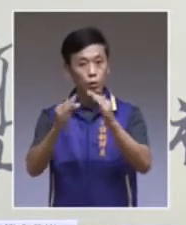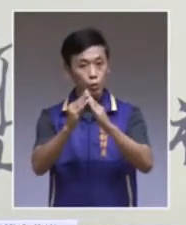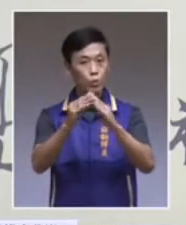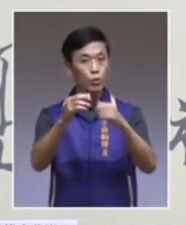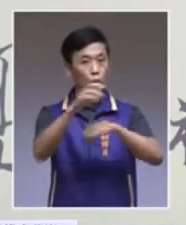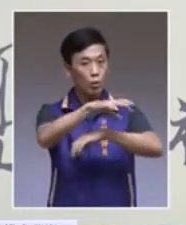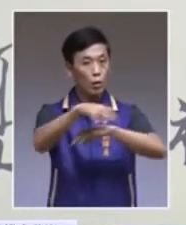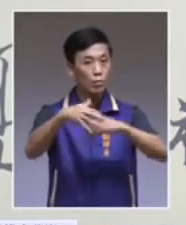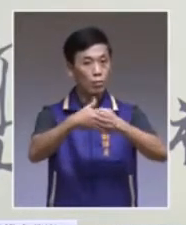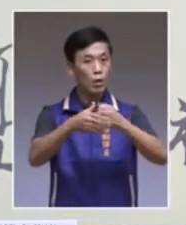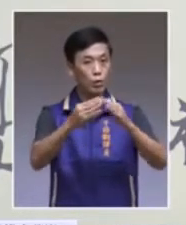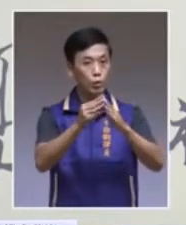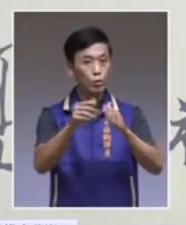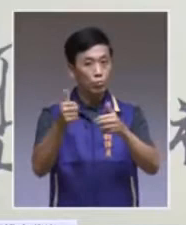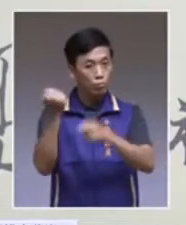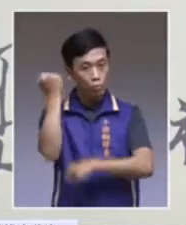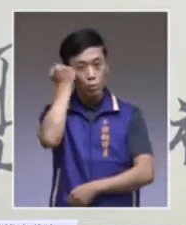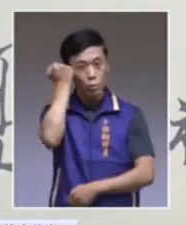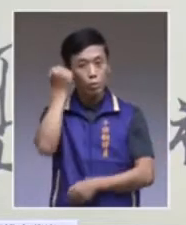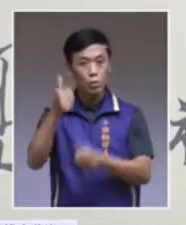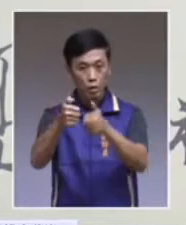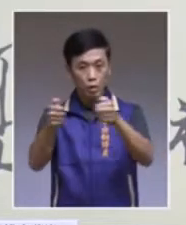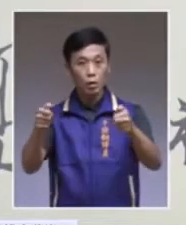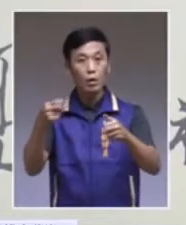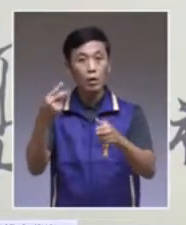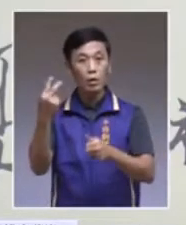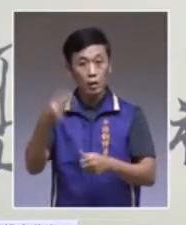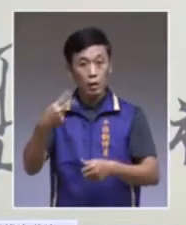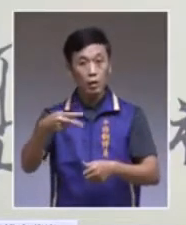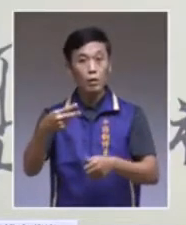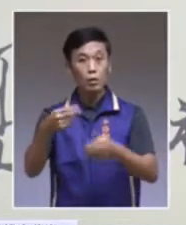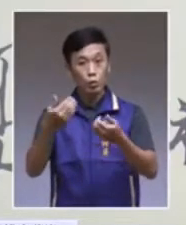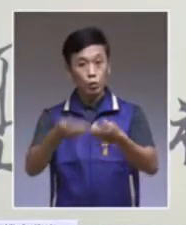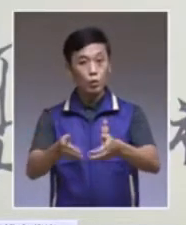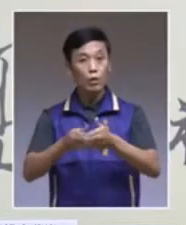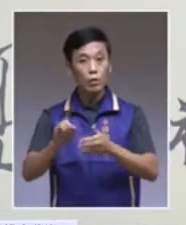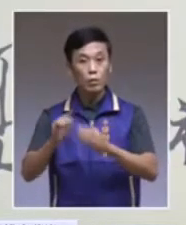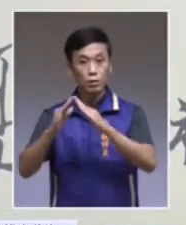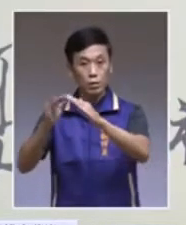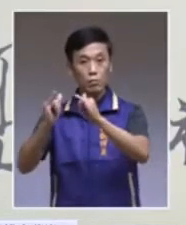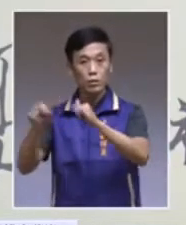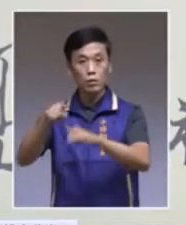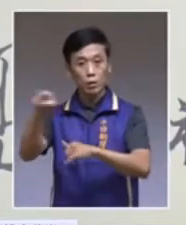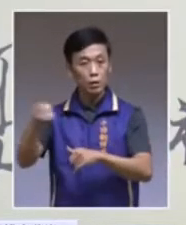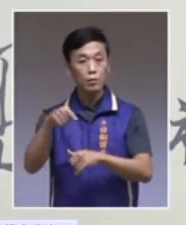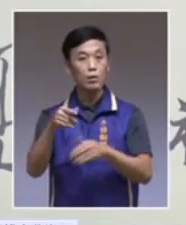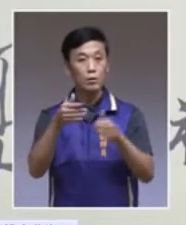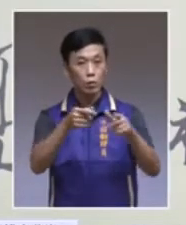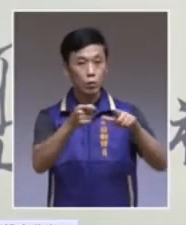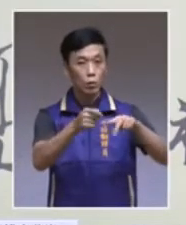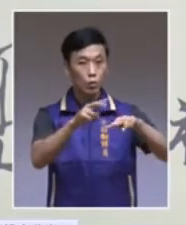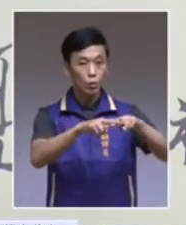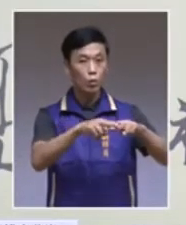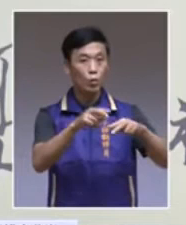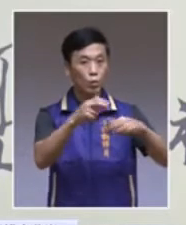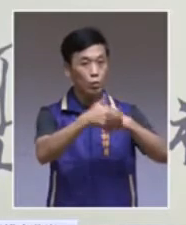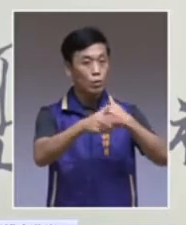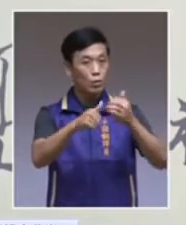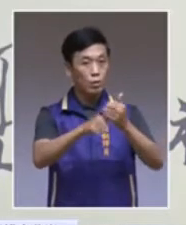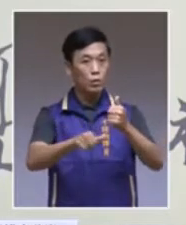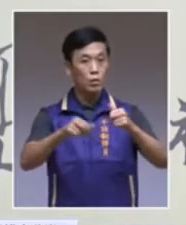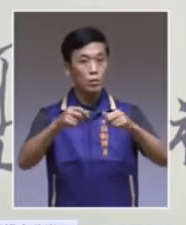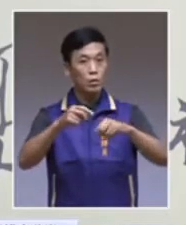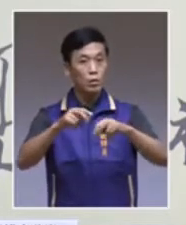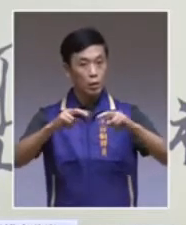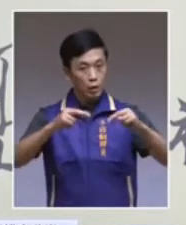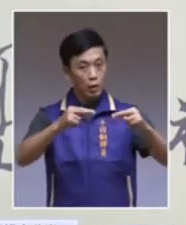最重要的还是我们市民朋友，大家因为我们的公共卫生改善，那让我